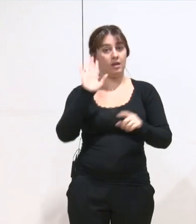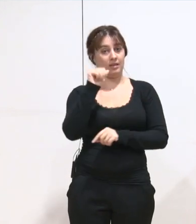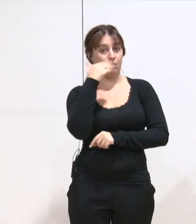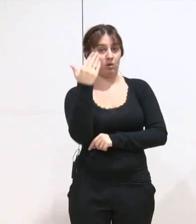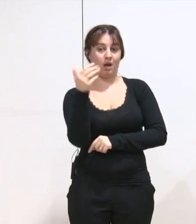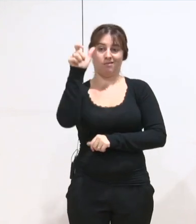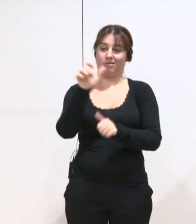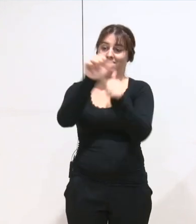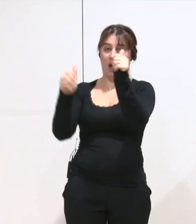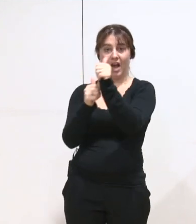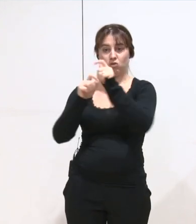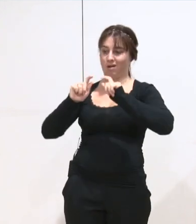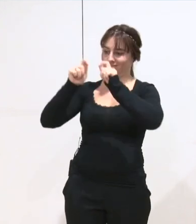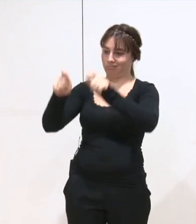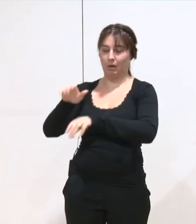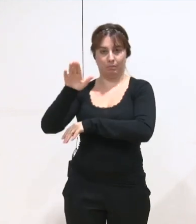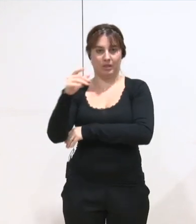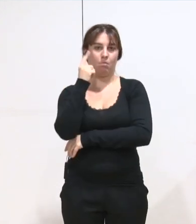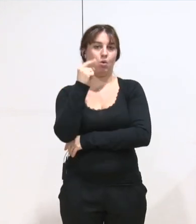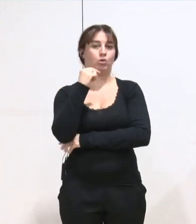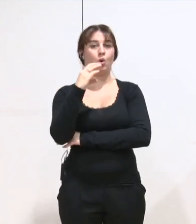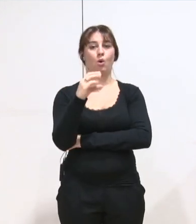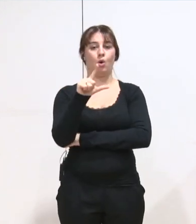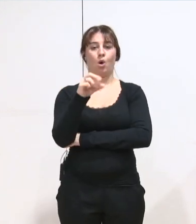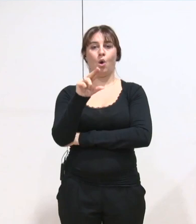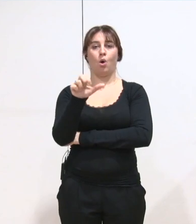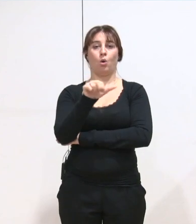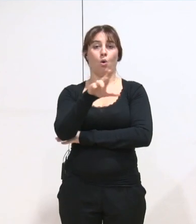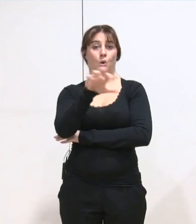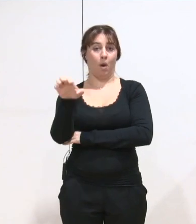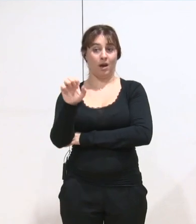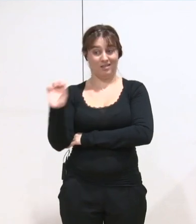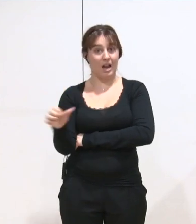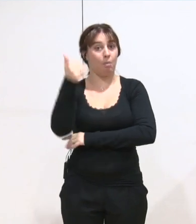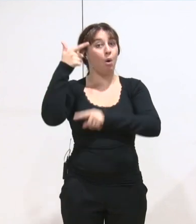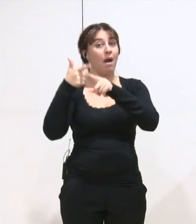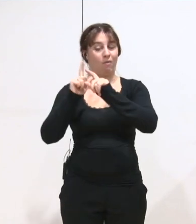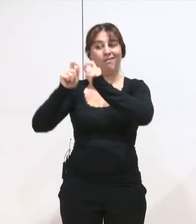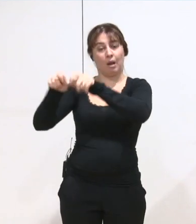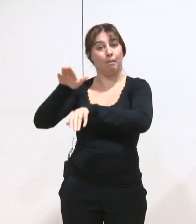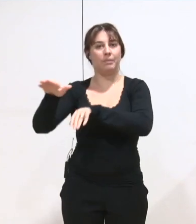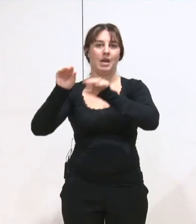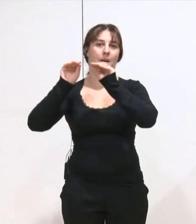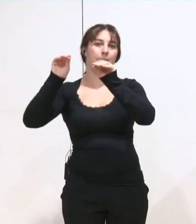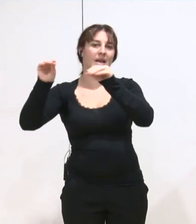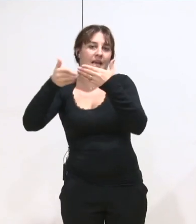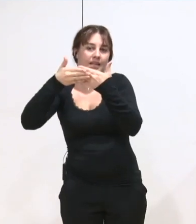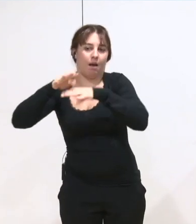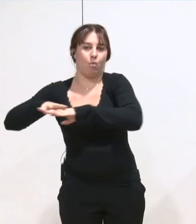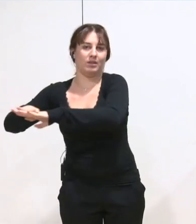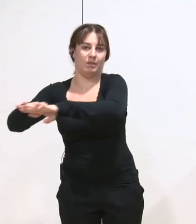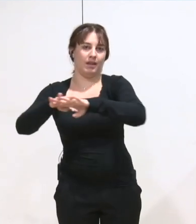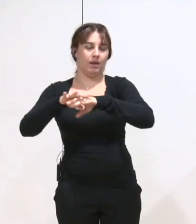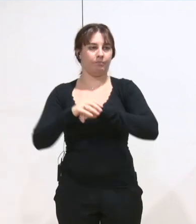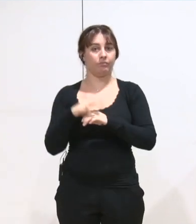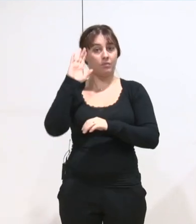au commerce de proximité, Pascal Clouer, c'est une première. C'est aussi la raison pour laquelle nous avons fait le choix